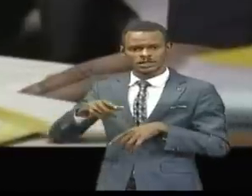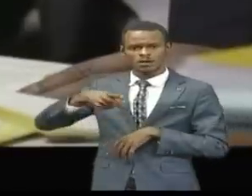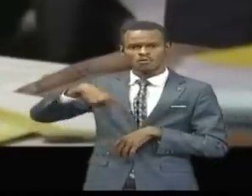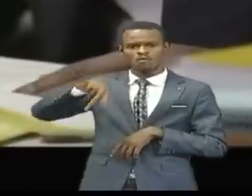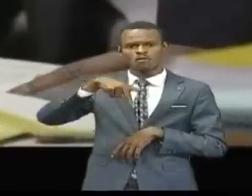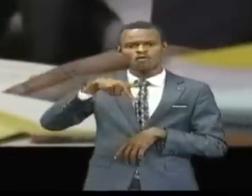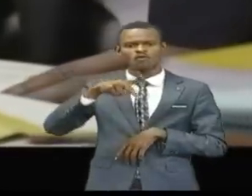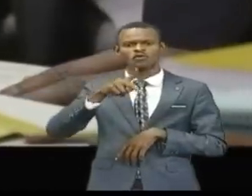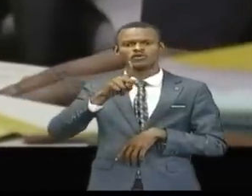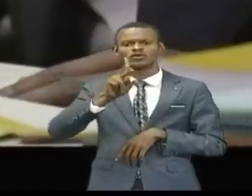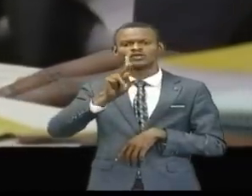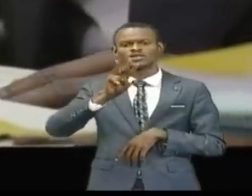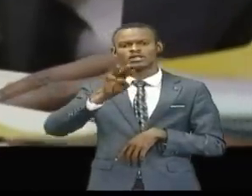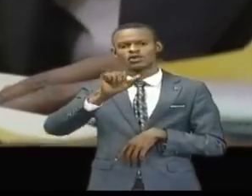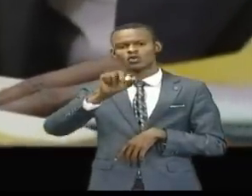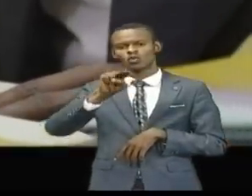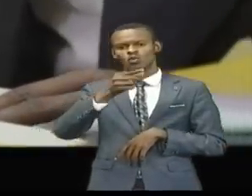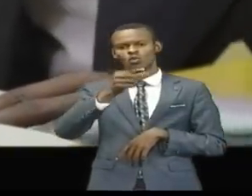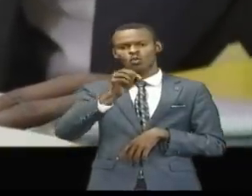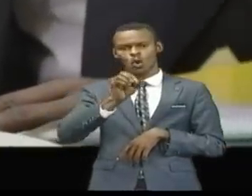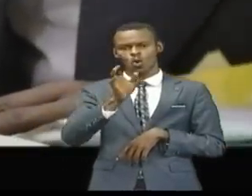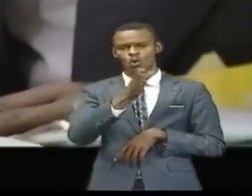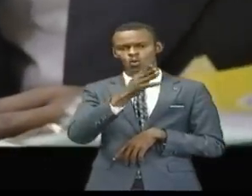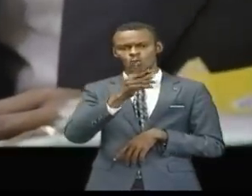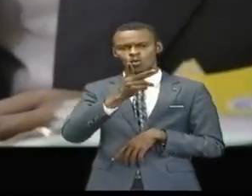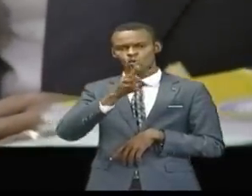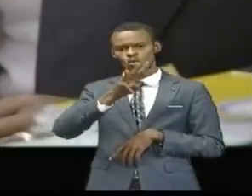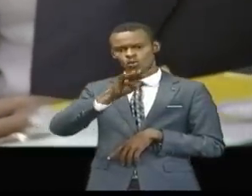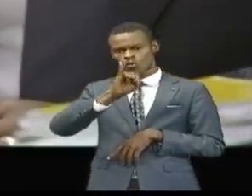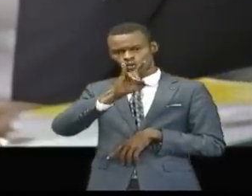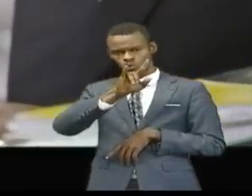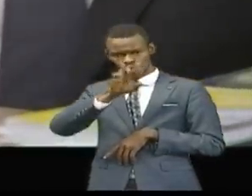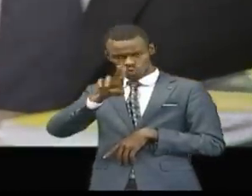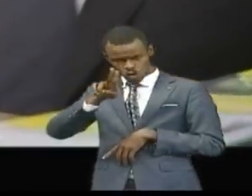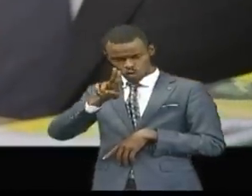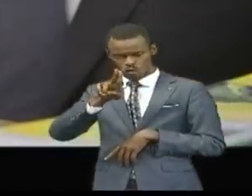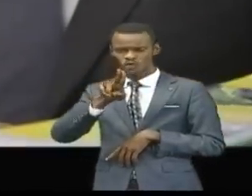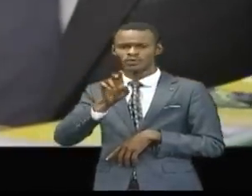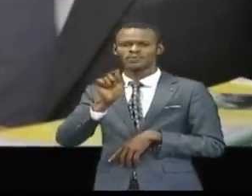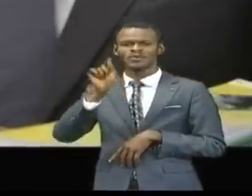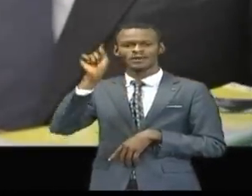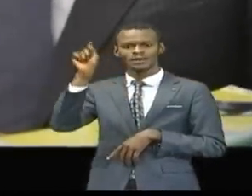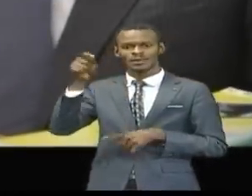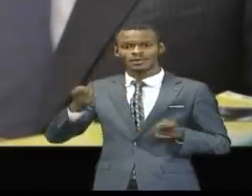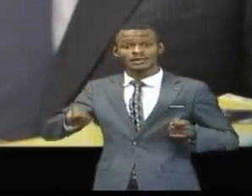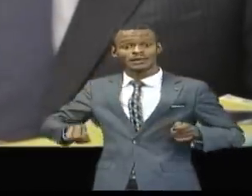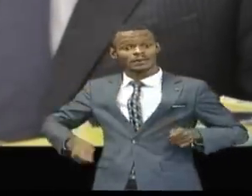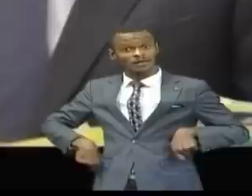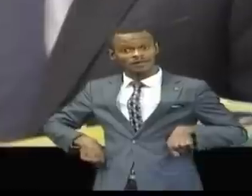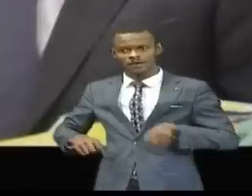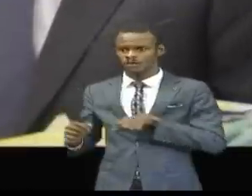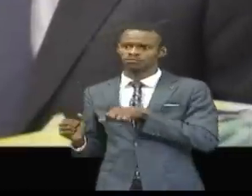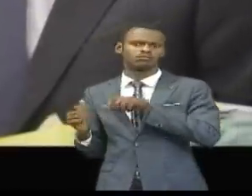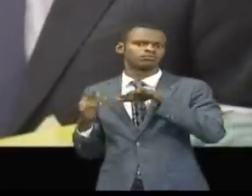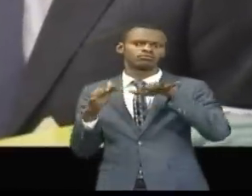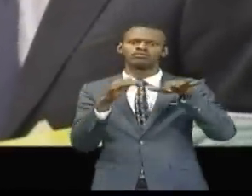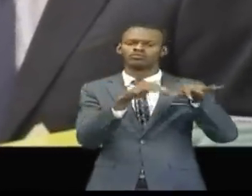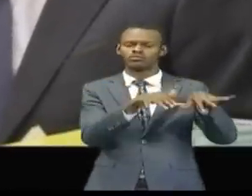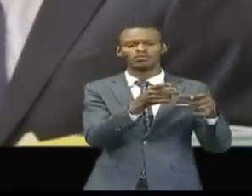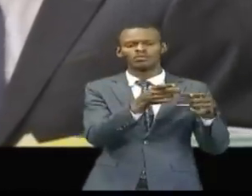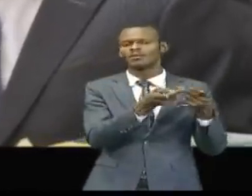Kwilu et la situation qui y prévaut à la suite du